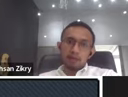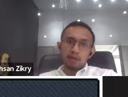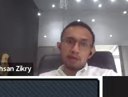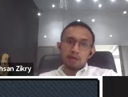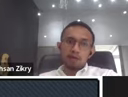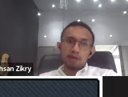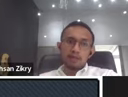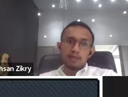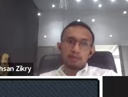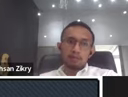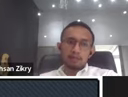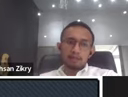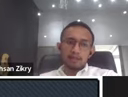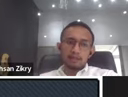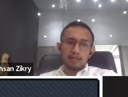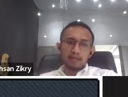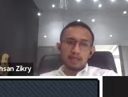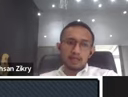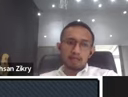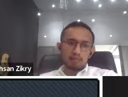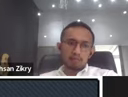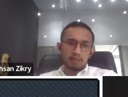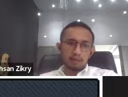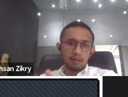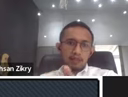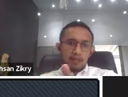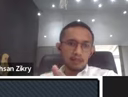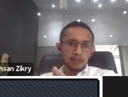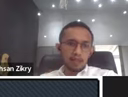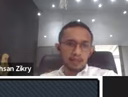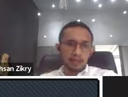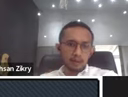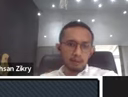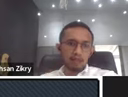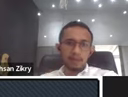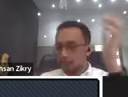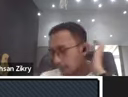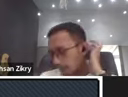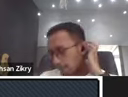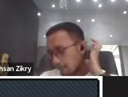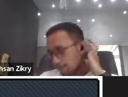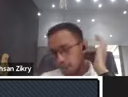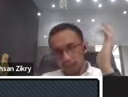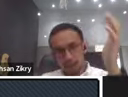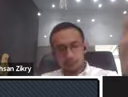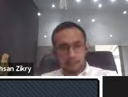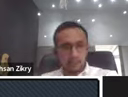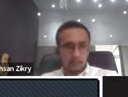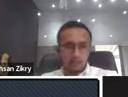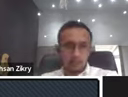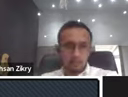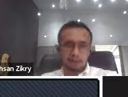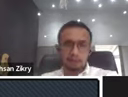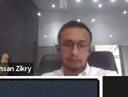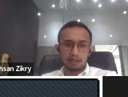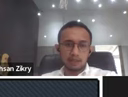Temuannya apa? Temuannya di 2012 sampai 2014, kita bisa lihat, teman-teman bisa lihat ini yang sebelah kiri adalah kutipan yang kita ambil di penelitian saya